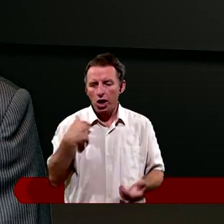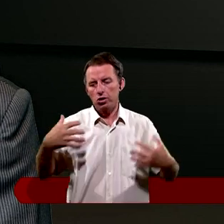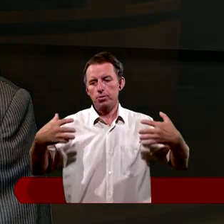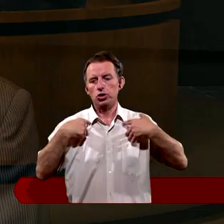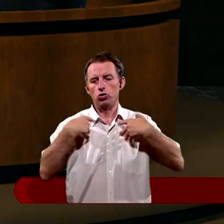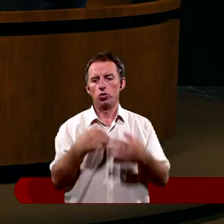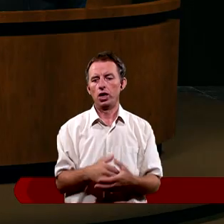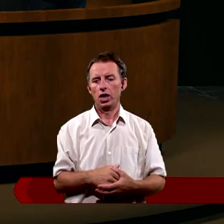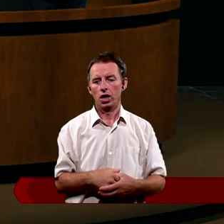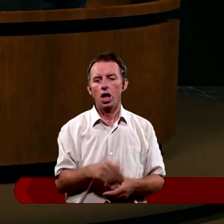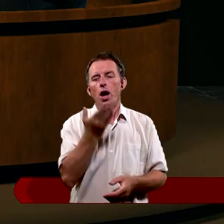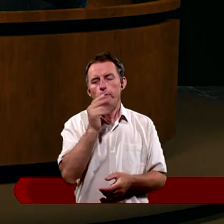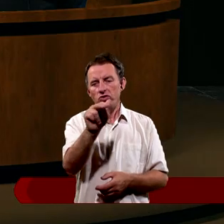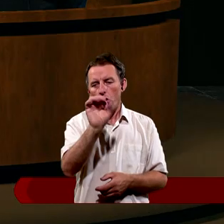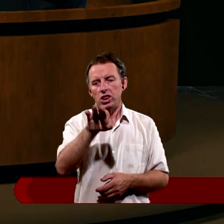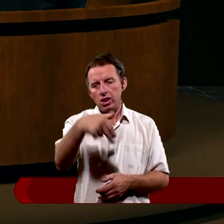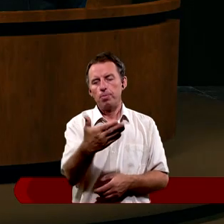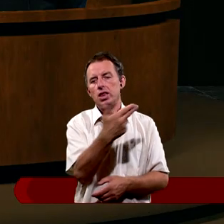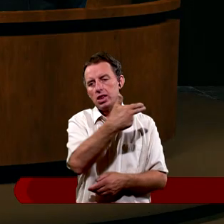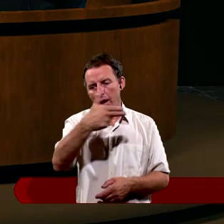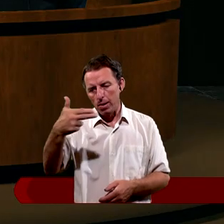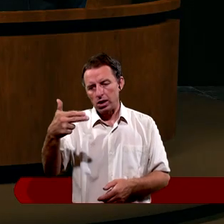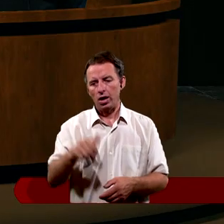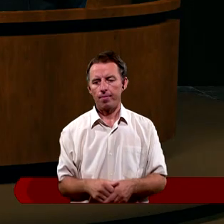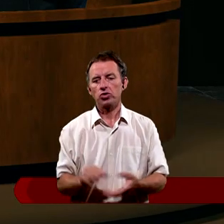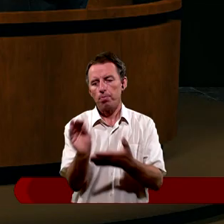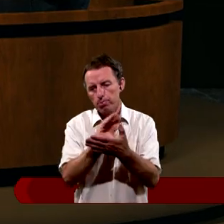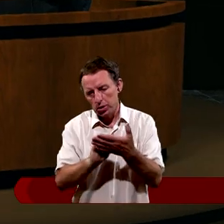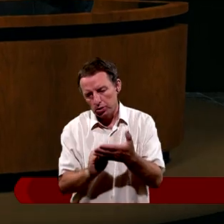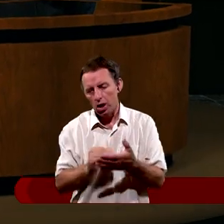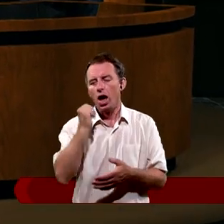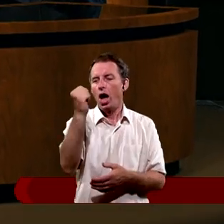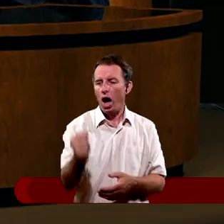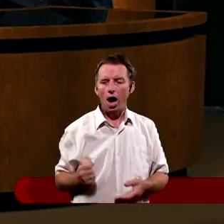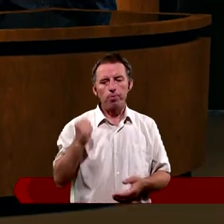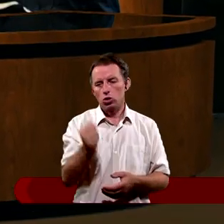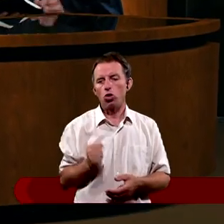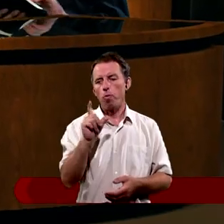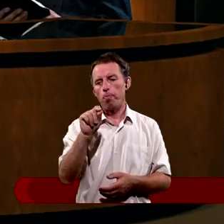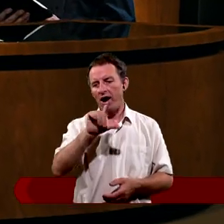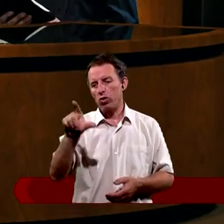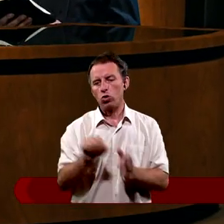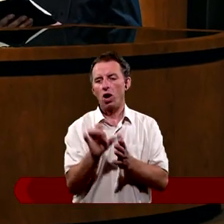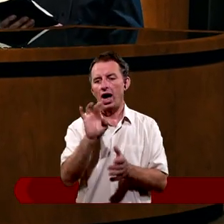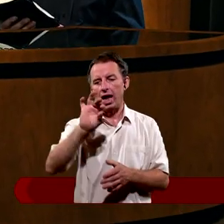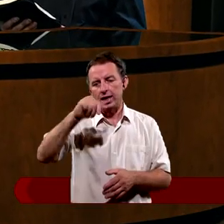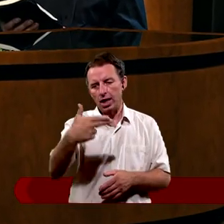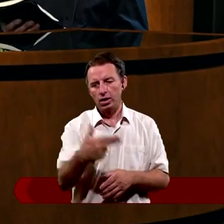życiu? Mówi na ten temat, pisze apostoł Paweł w liście do Galacjan.